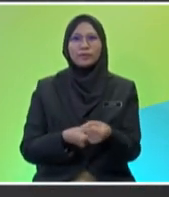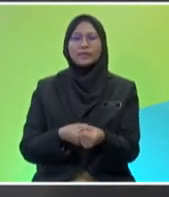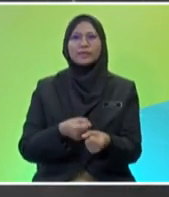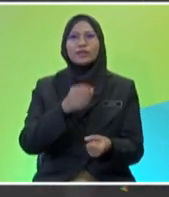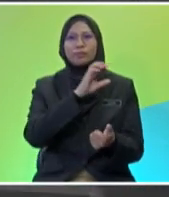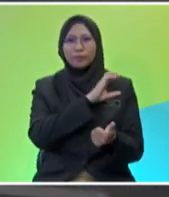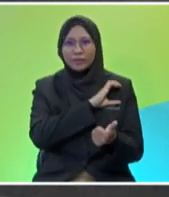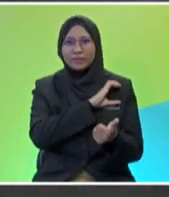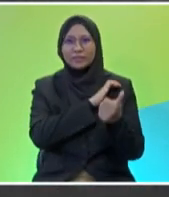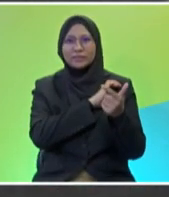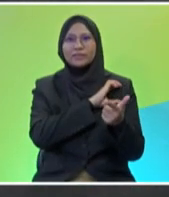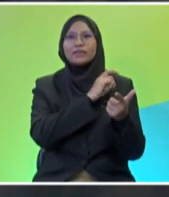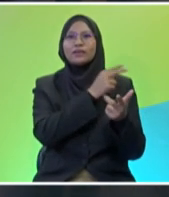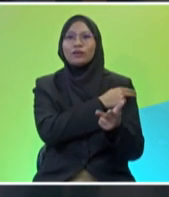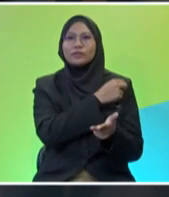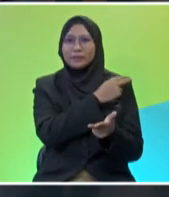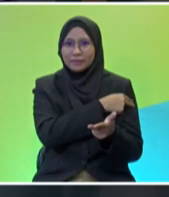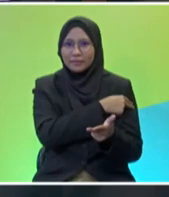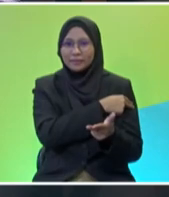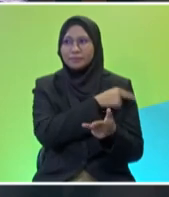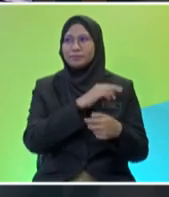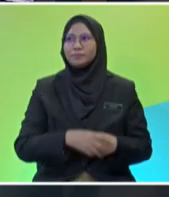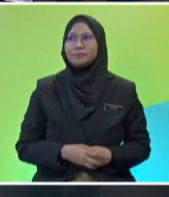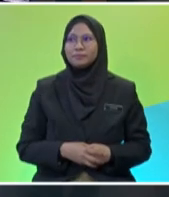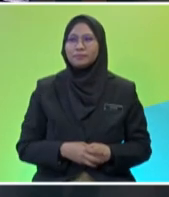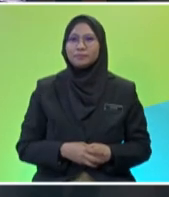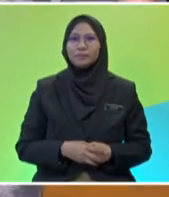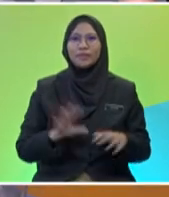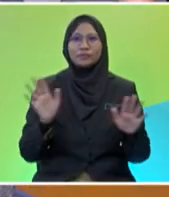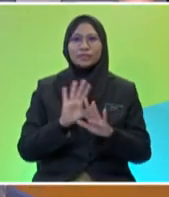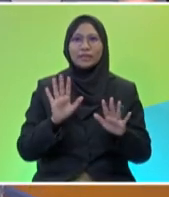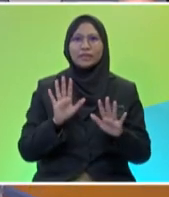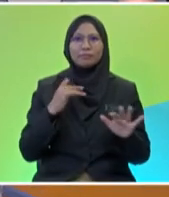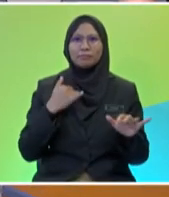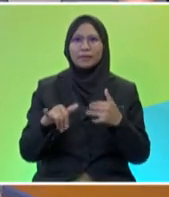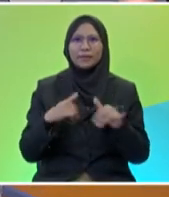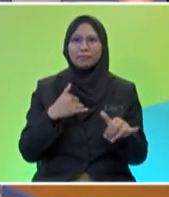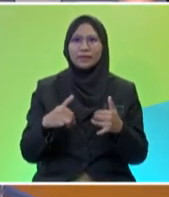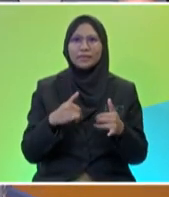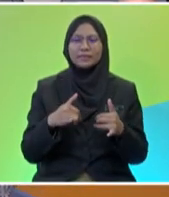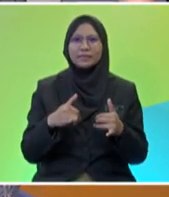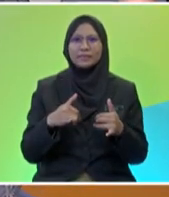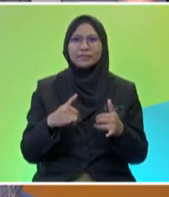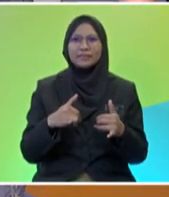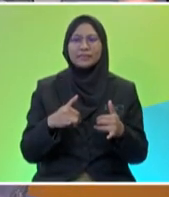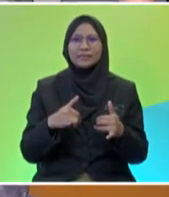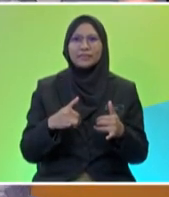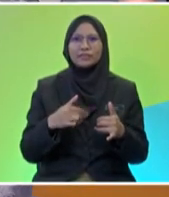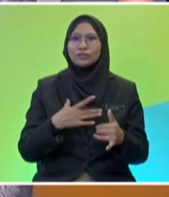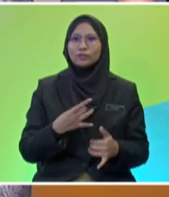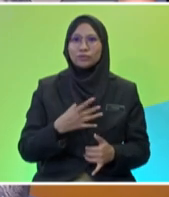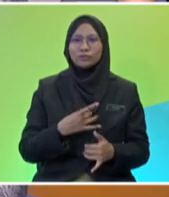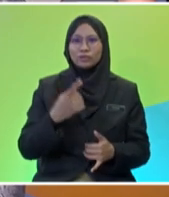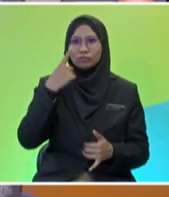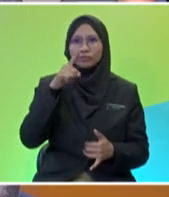Hospital juga eee ya ini adalah tarian ya kita tak boleh gunakan eee secara sewenangnya ah jadi